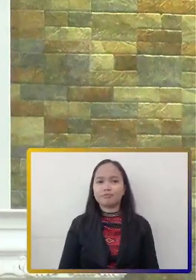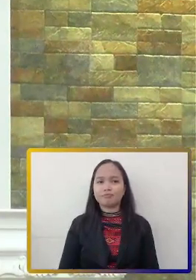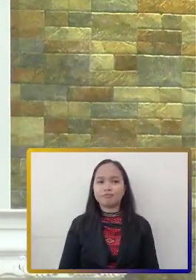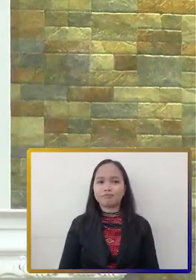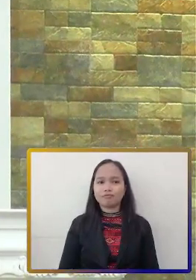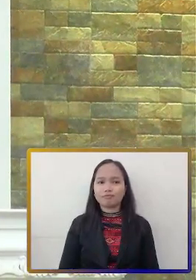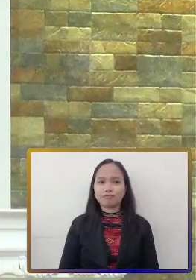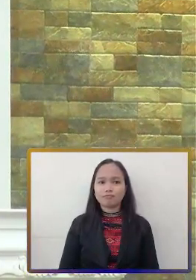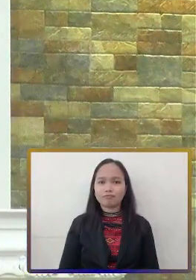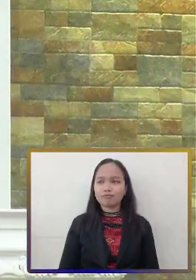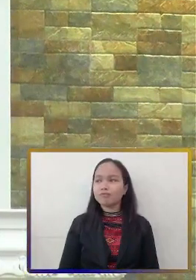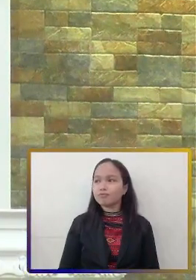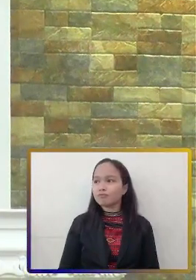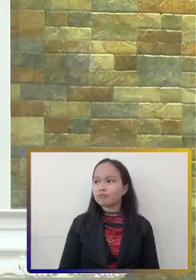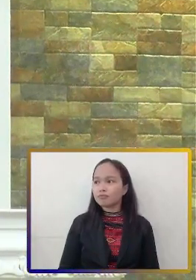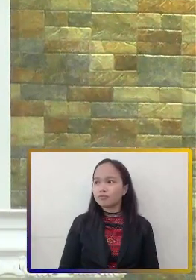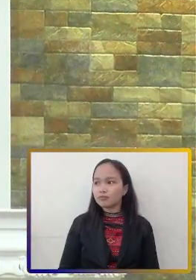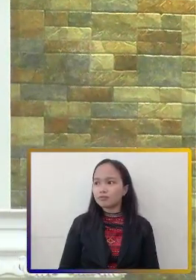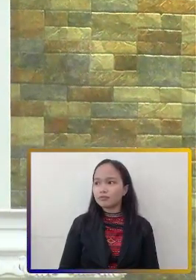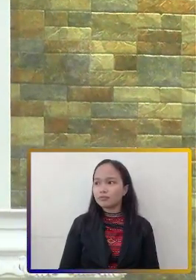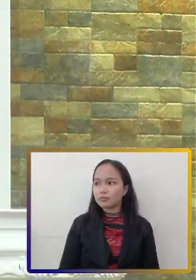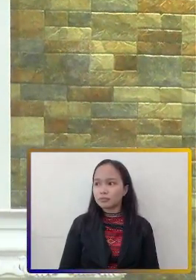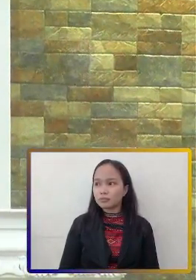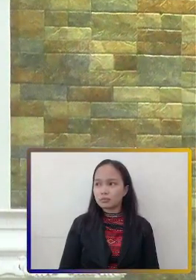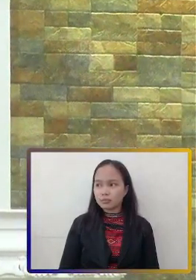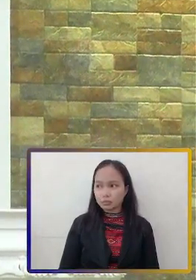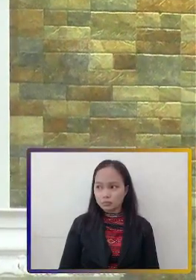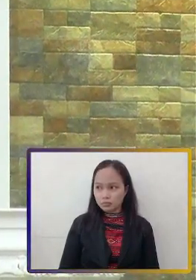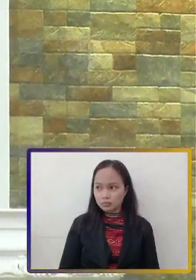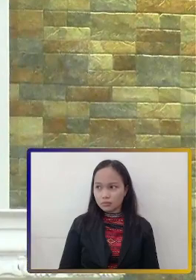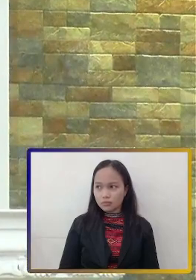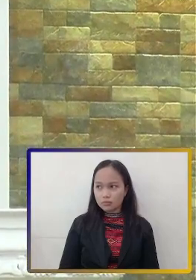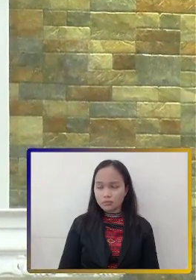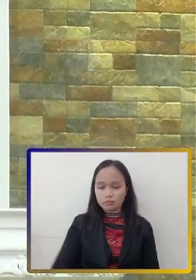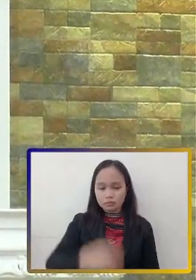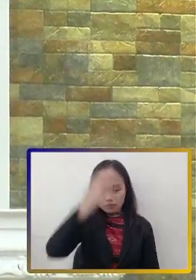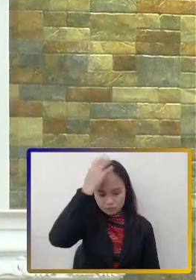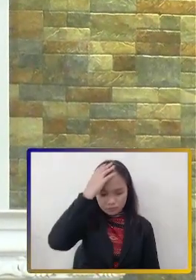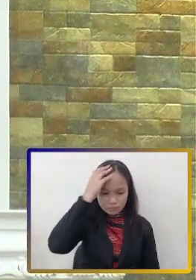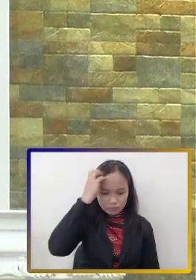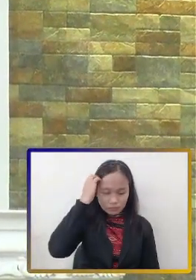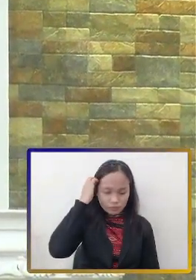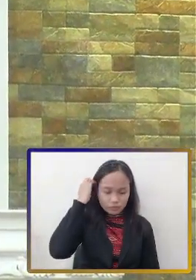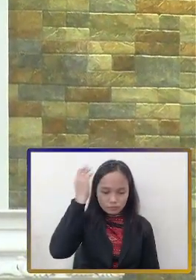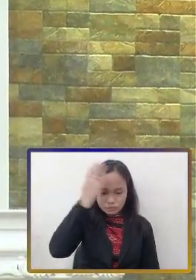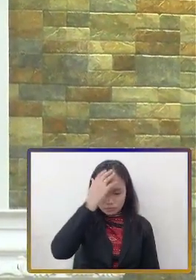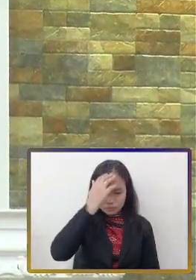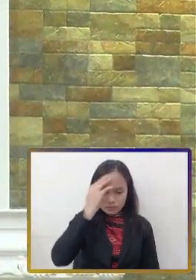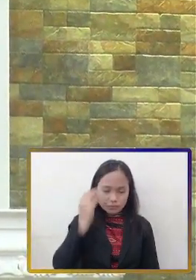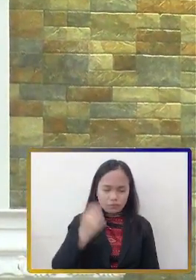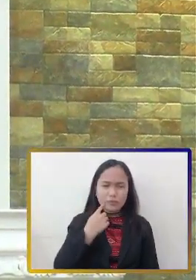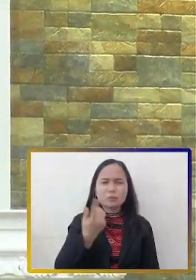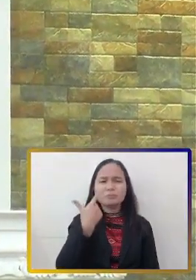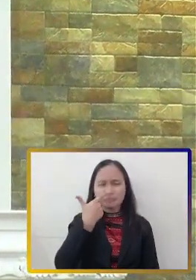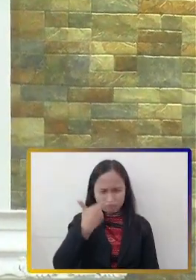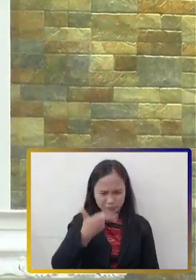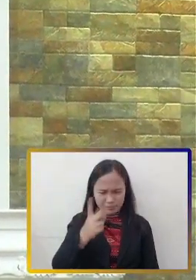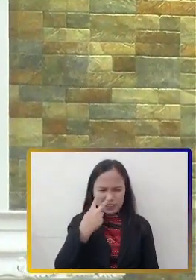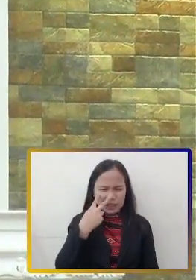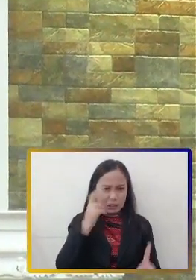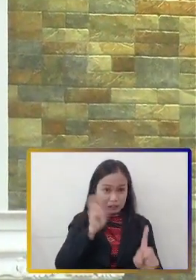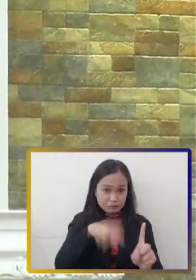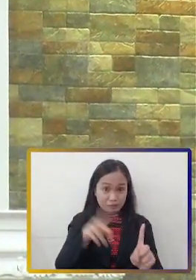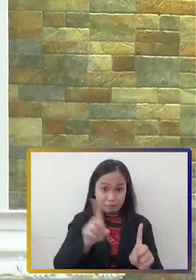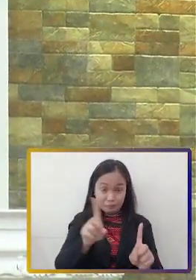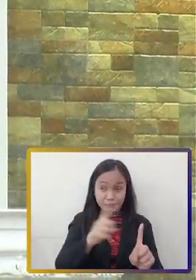Listen. Hindi ko po ito opinion, kapatid. Let's try to take a look at what we have just read. Let's take a look to